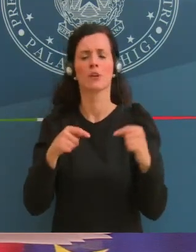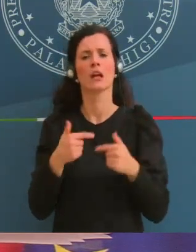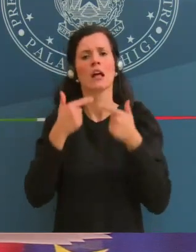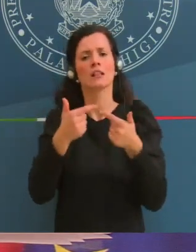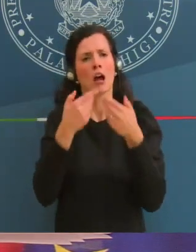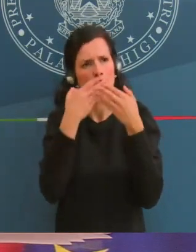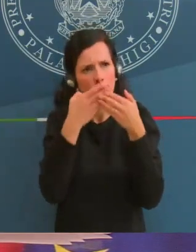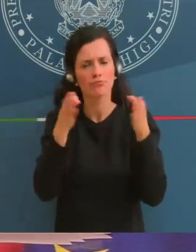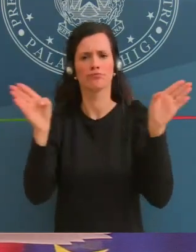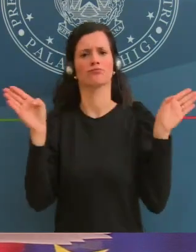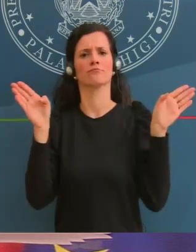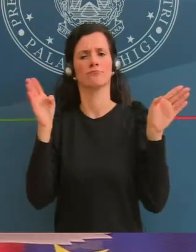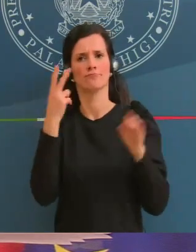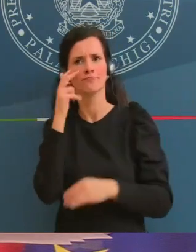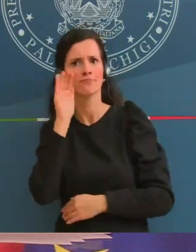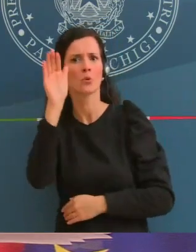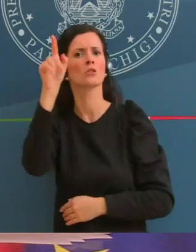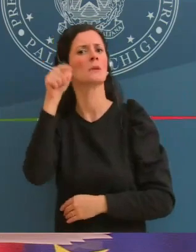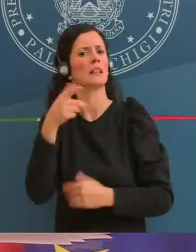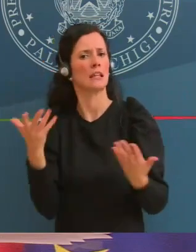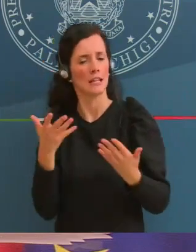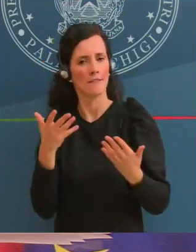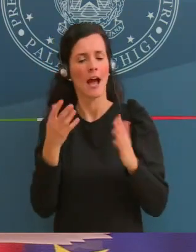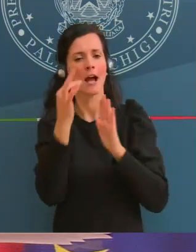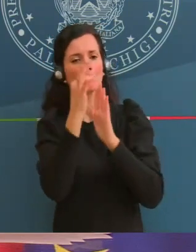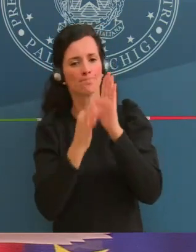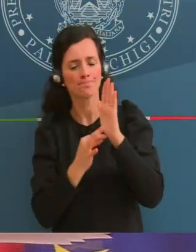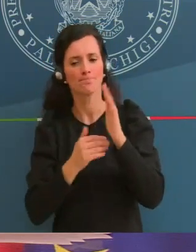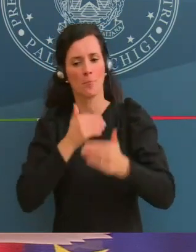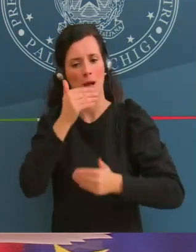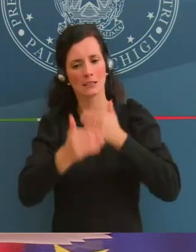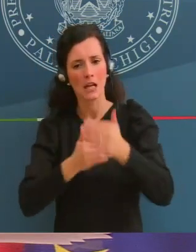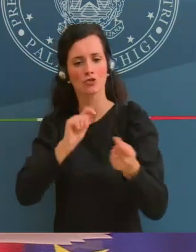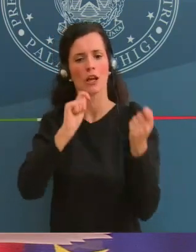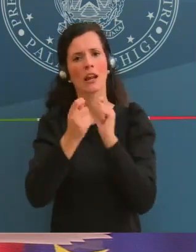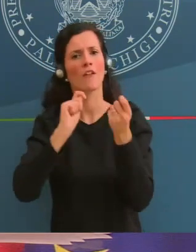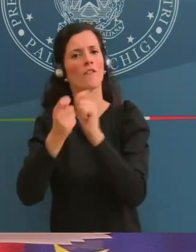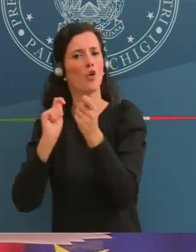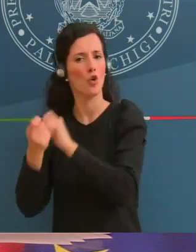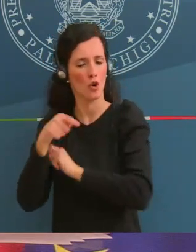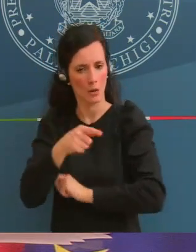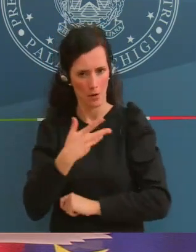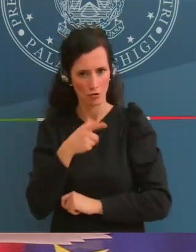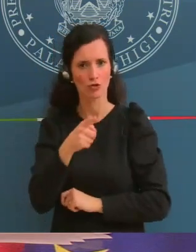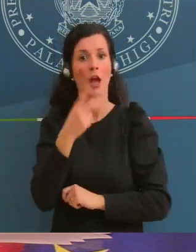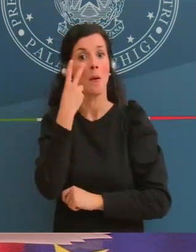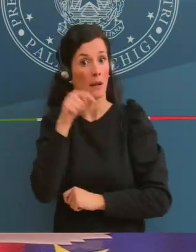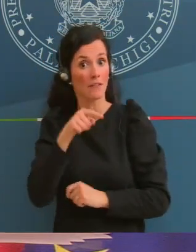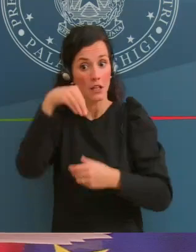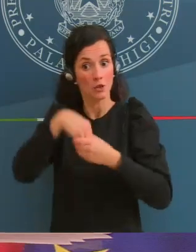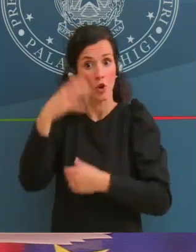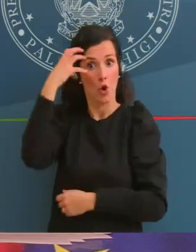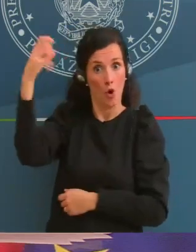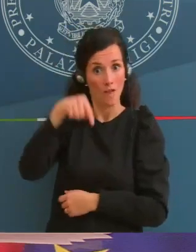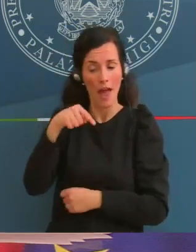e di questa maggioranza e per affrontare meglio alcuni temi prioritari materia di